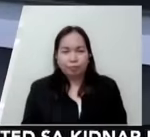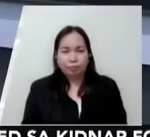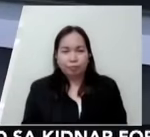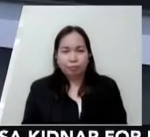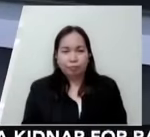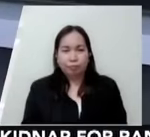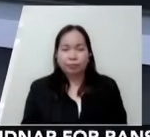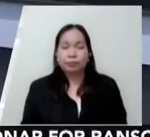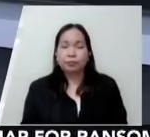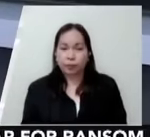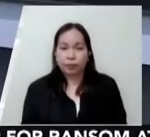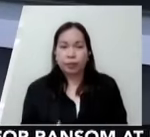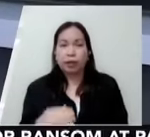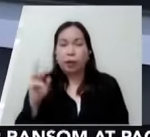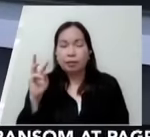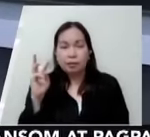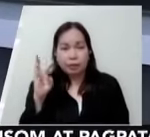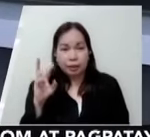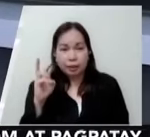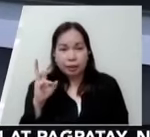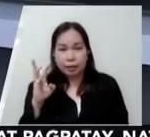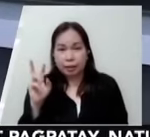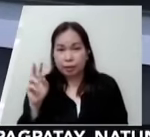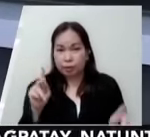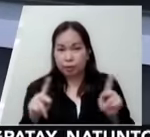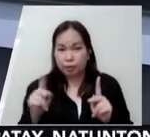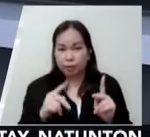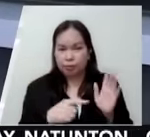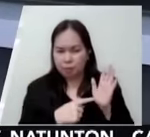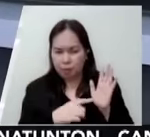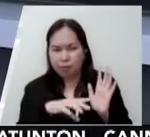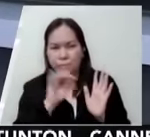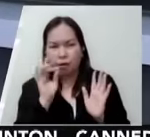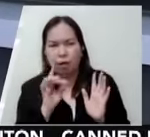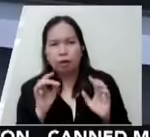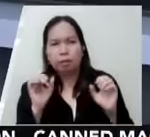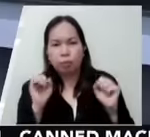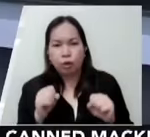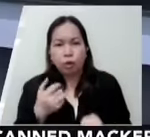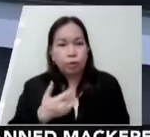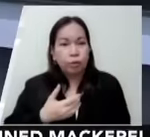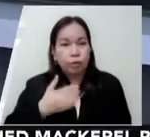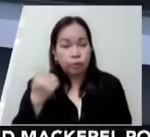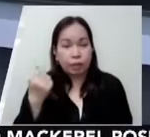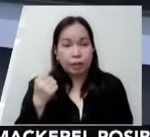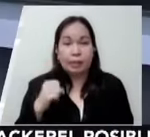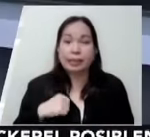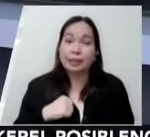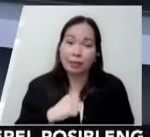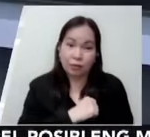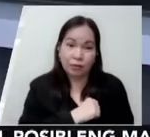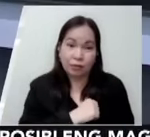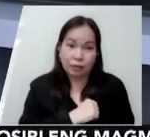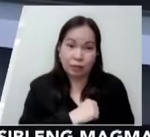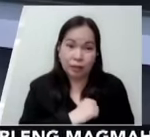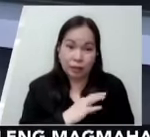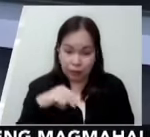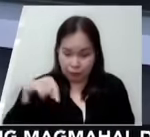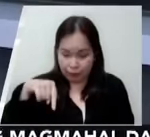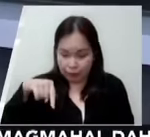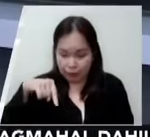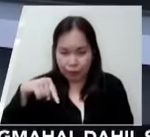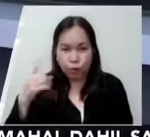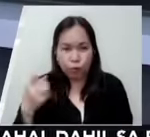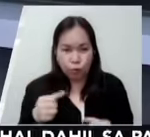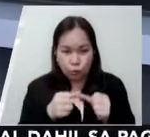16 na personalidad ang lumabas na may statistical chance na manalo sa pagkasenador kung ngayon gagawin ang 2025